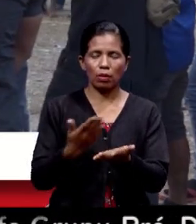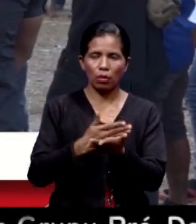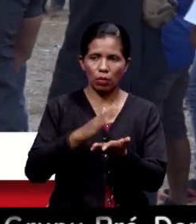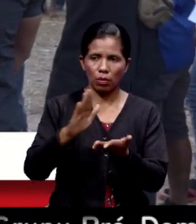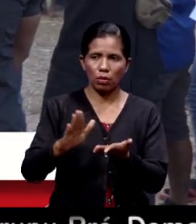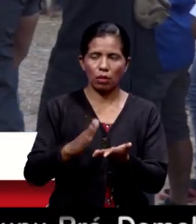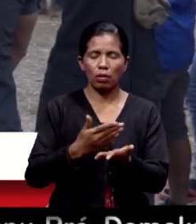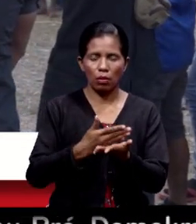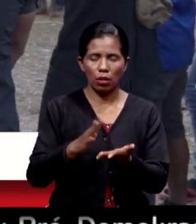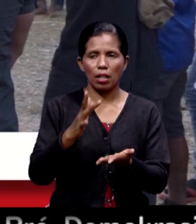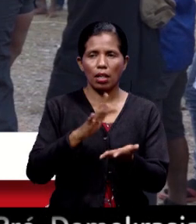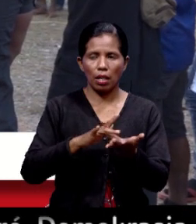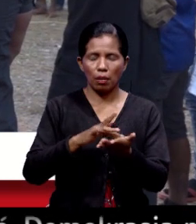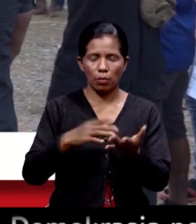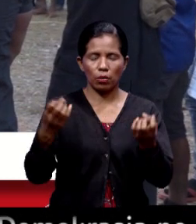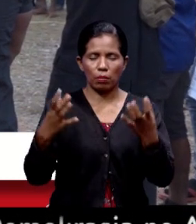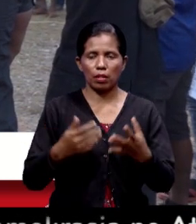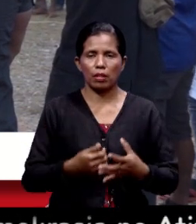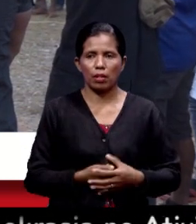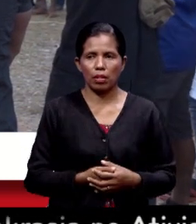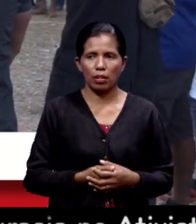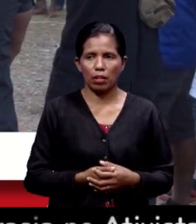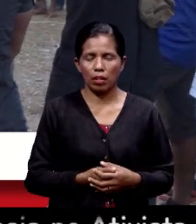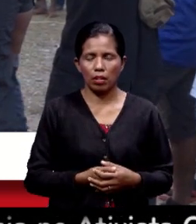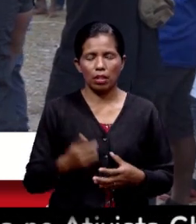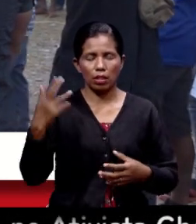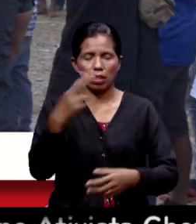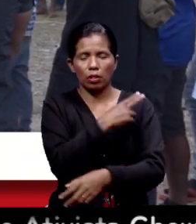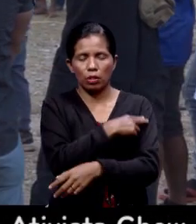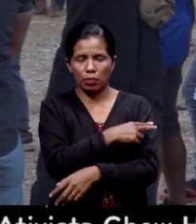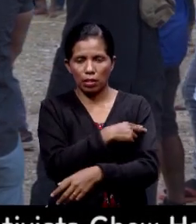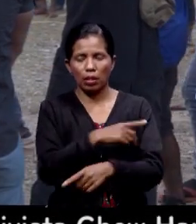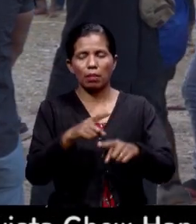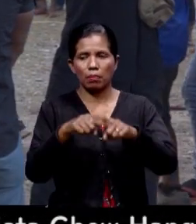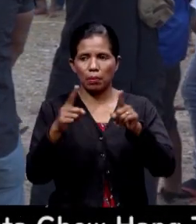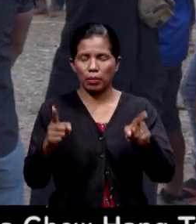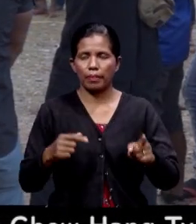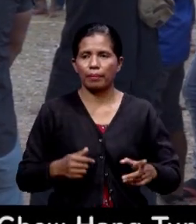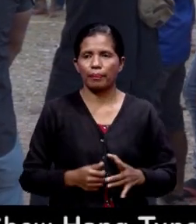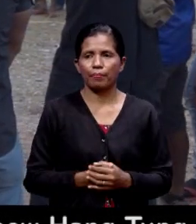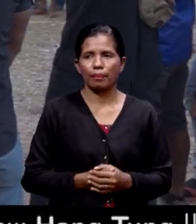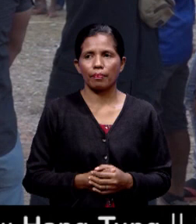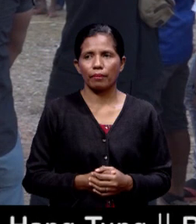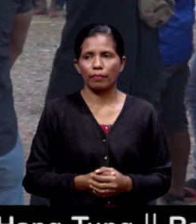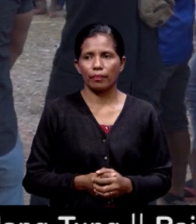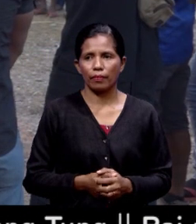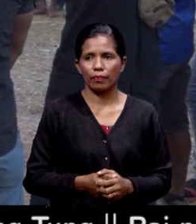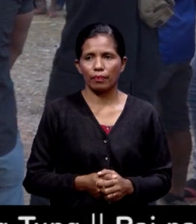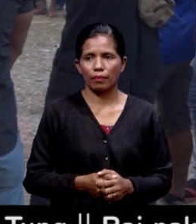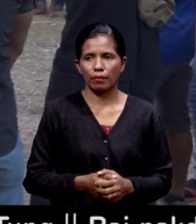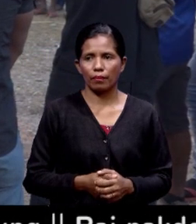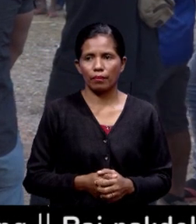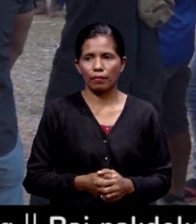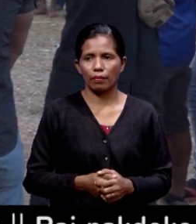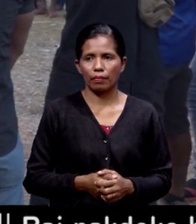sosa aimuruk, saida saida deh nia sosa ba iya putih. Mai be, nia.